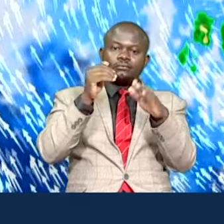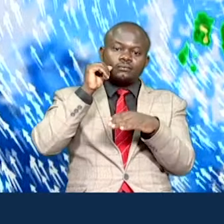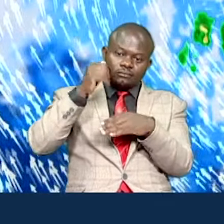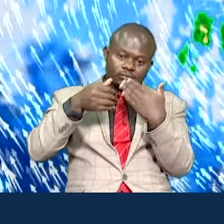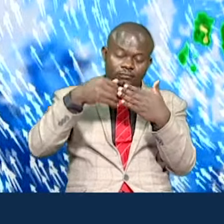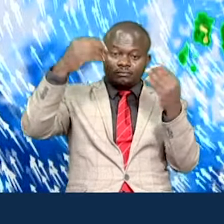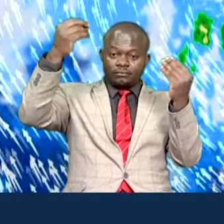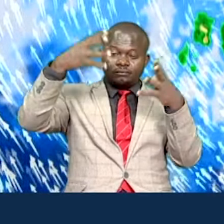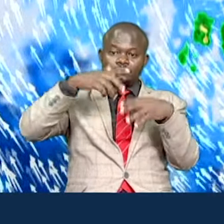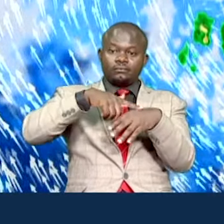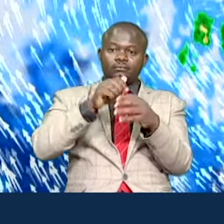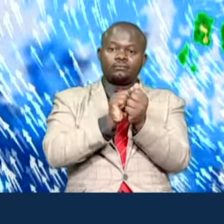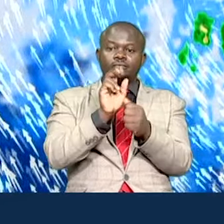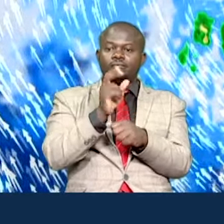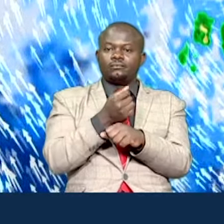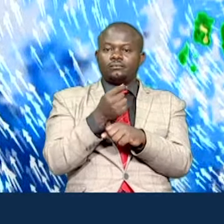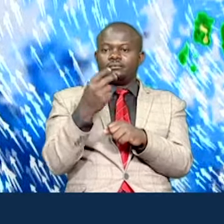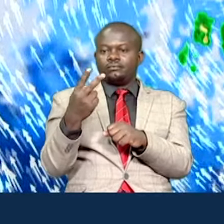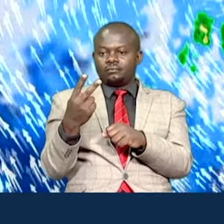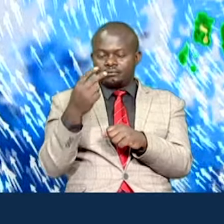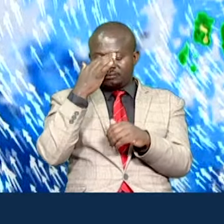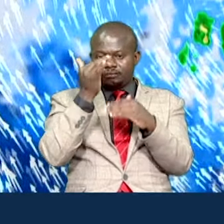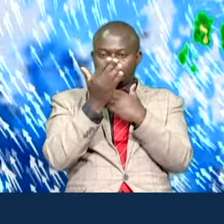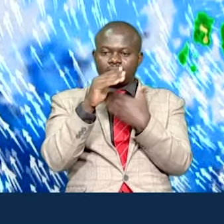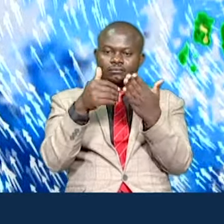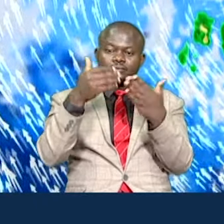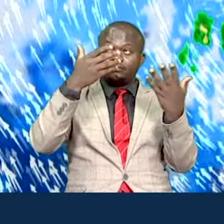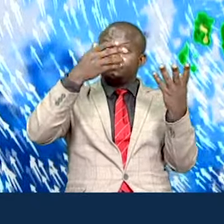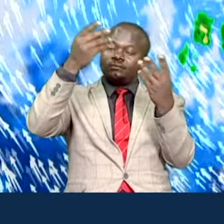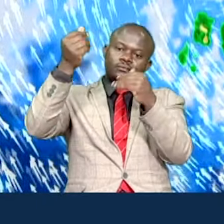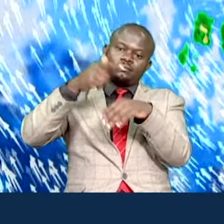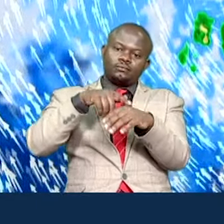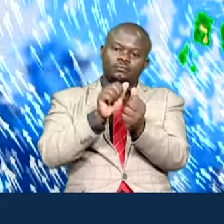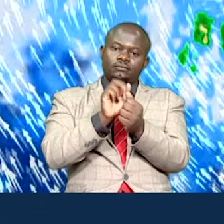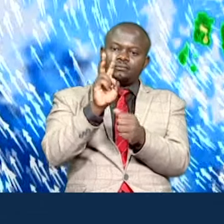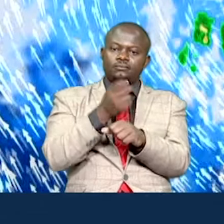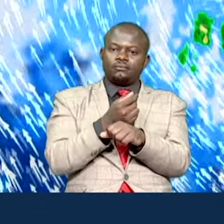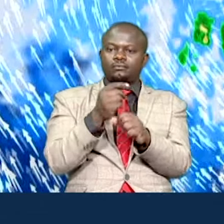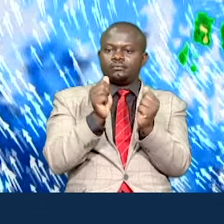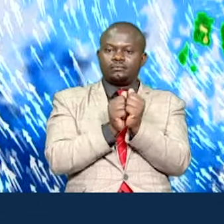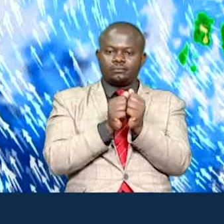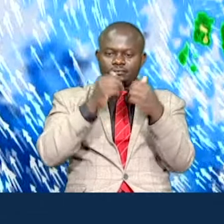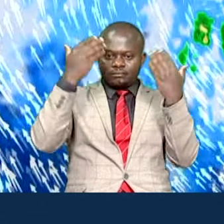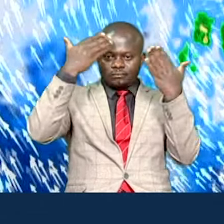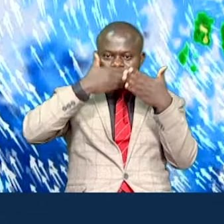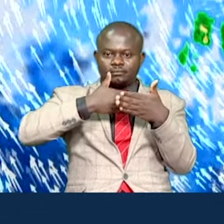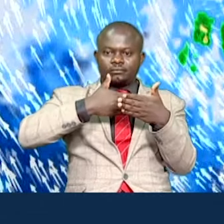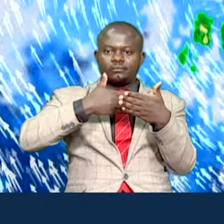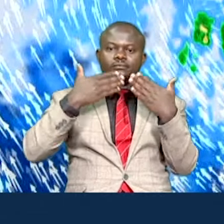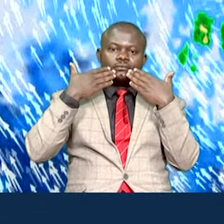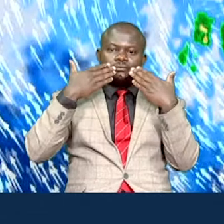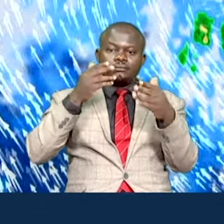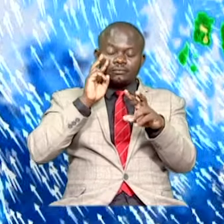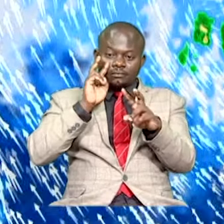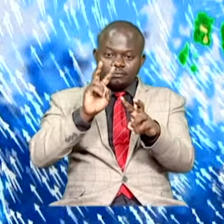izuba rizarasa saa 12:02 saa mu gitondo, rirenge saa 12:10 z'umugoroba. Murakoze